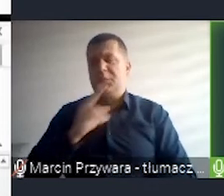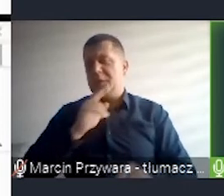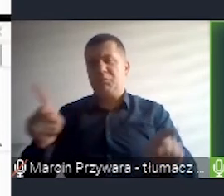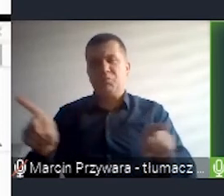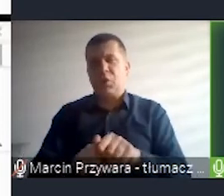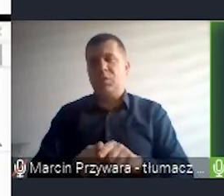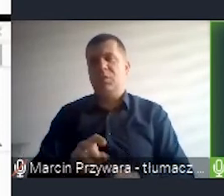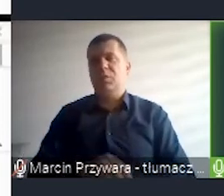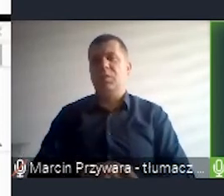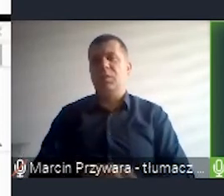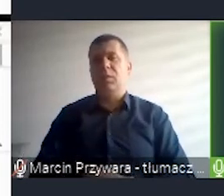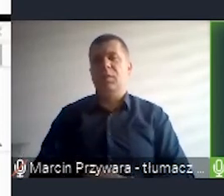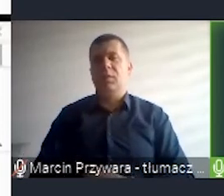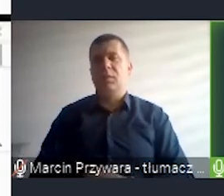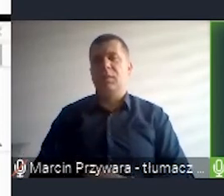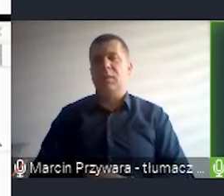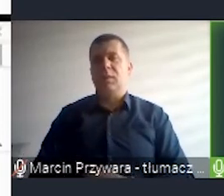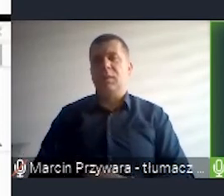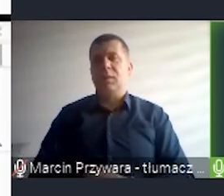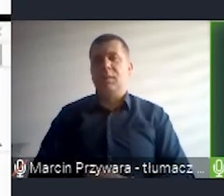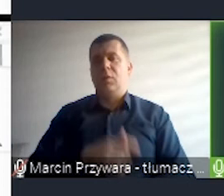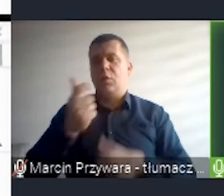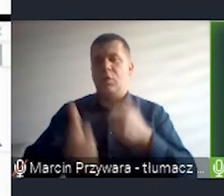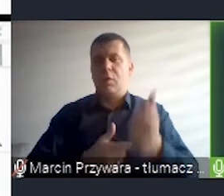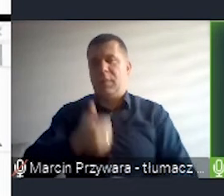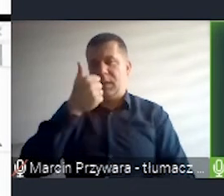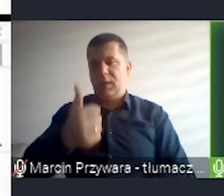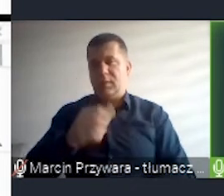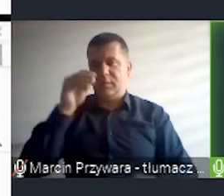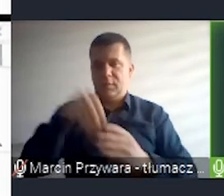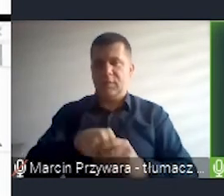te zagadnienia spiąć razem i zrobić z tego jedno